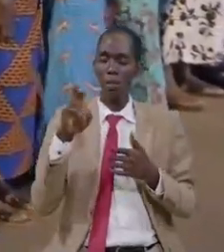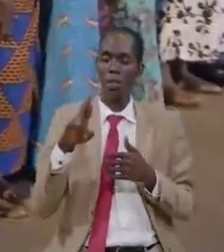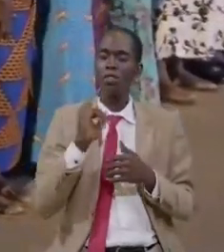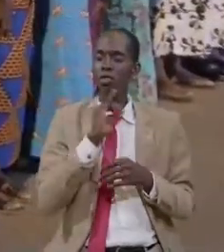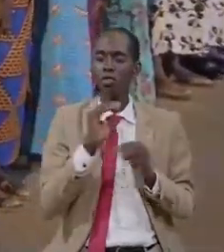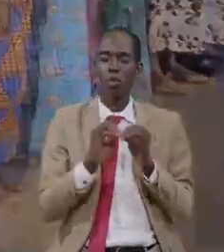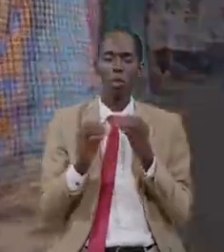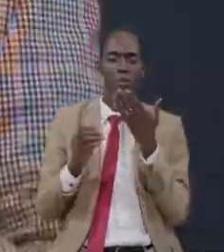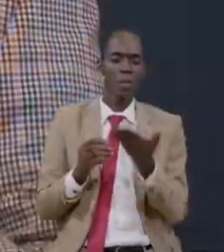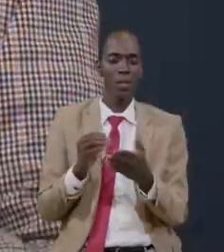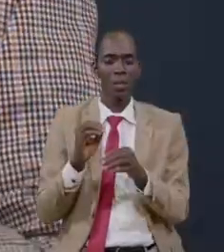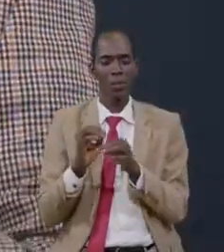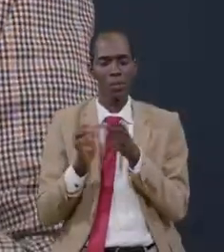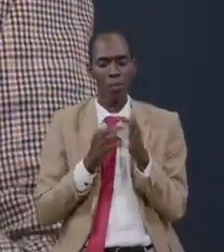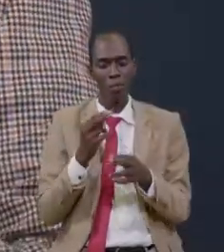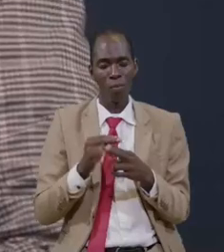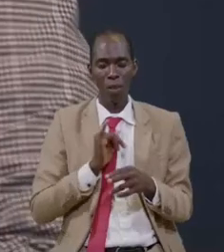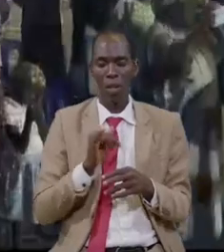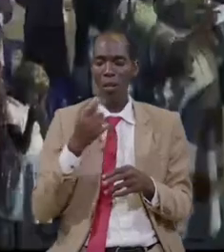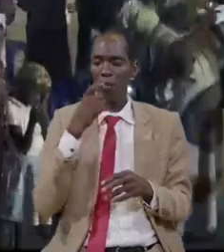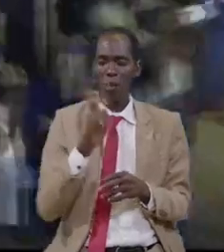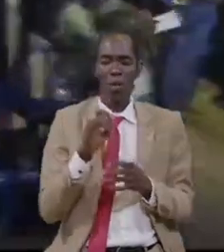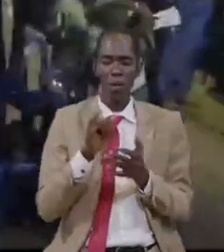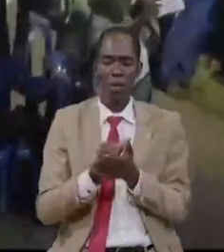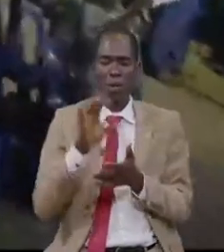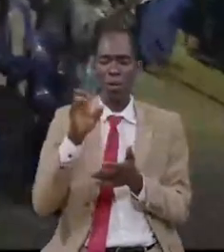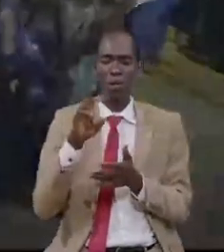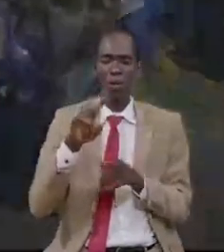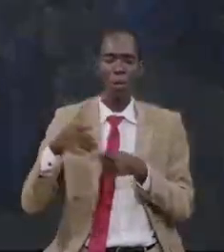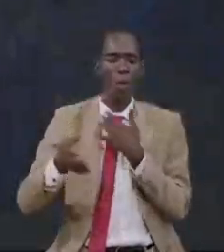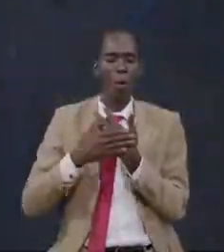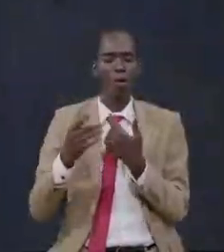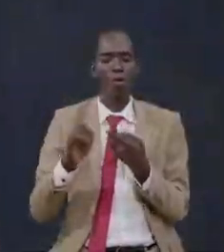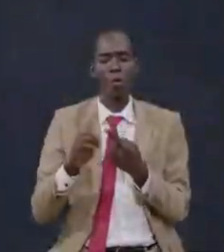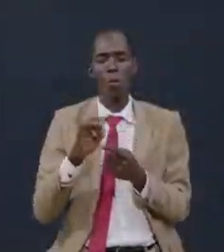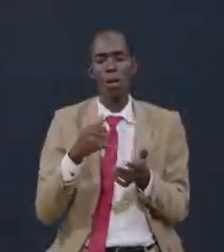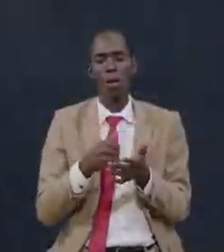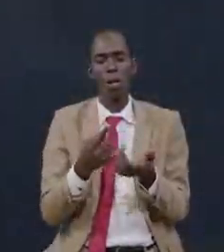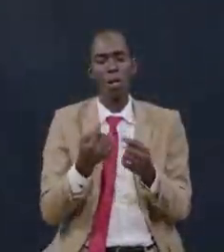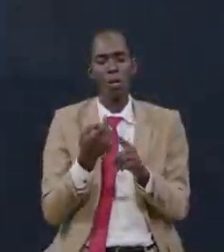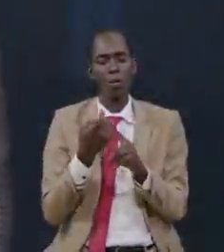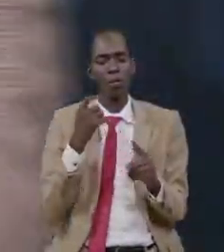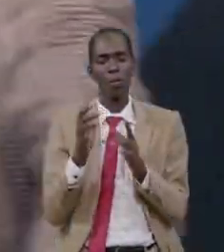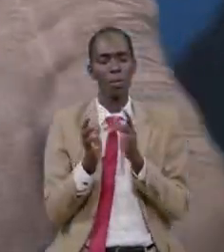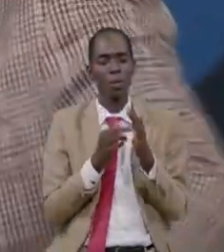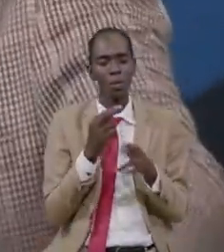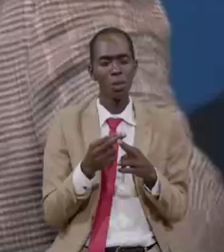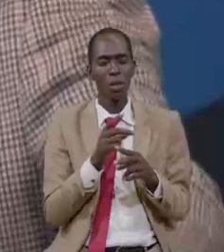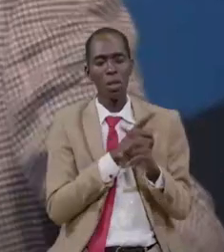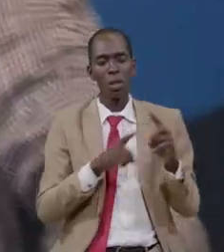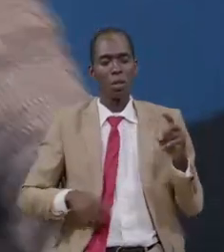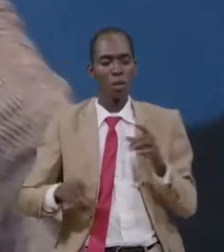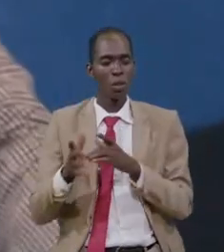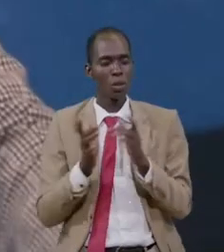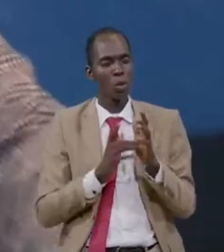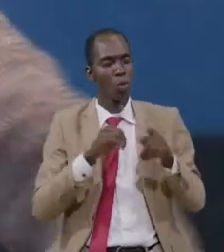prie que ce cancer retourne d'où il est venu. Seigneur Jésus, tu allais partout faisant du bien, guérissant tous